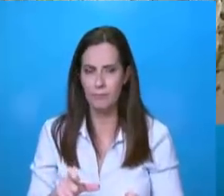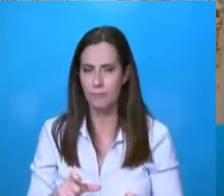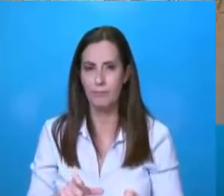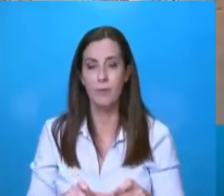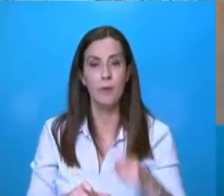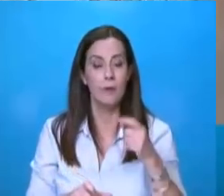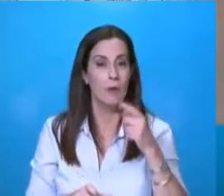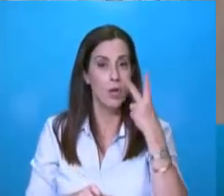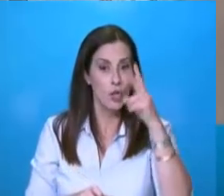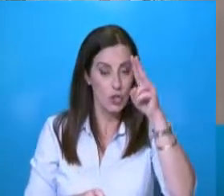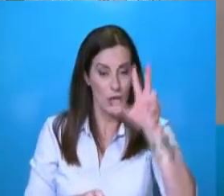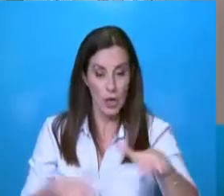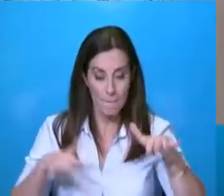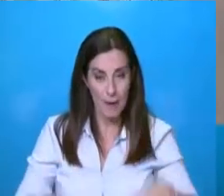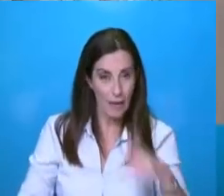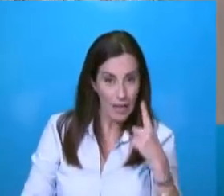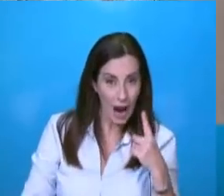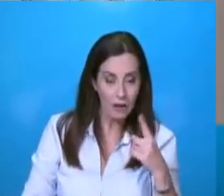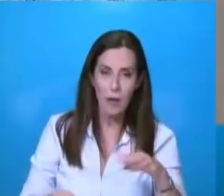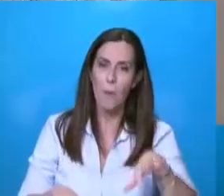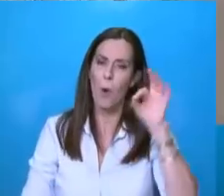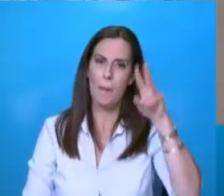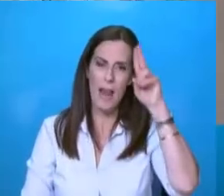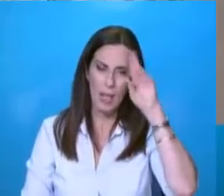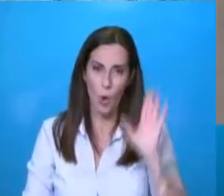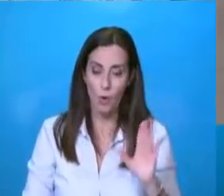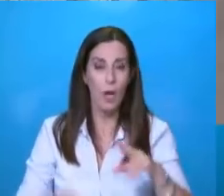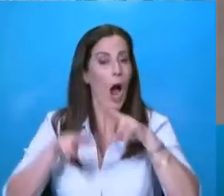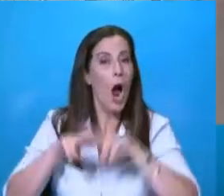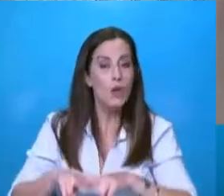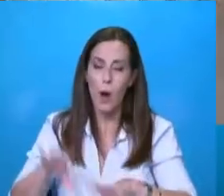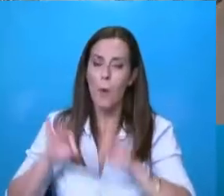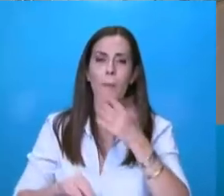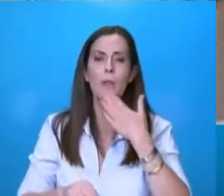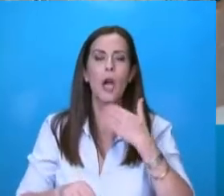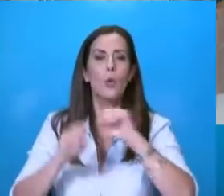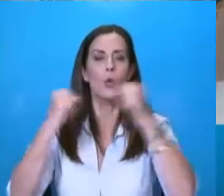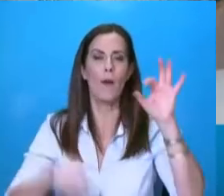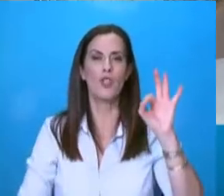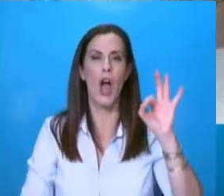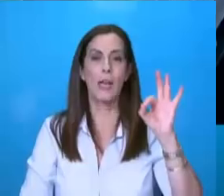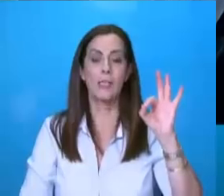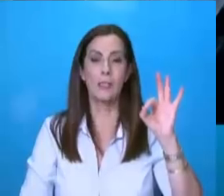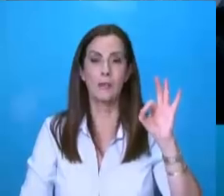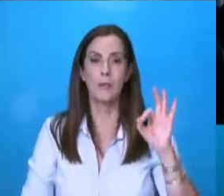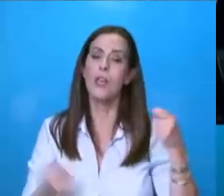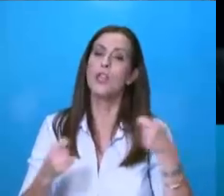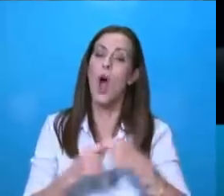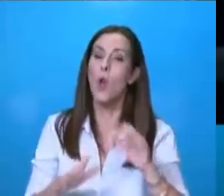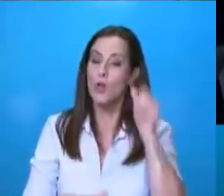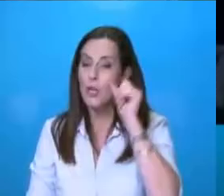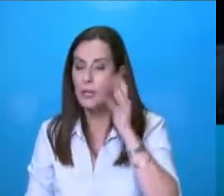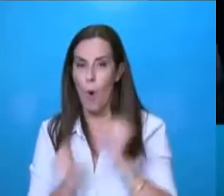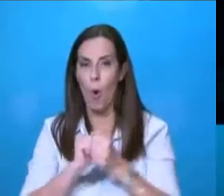שני שליש מנדט או מנדט מצביעים לליכוד, היתר ליהדות התורה וש"ס, לפי מוצא, או יותר